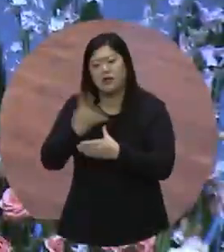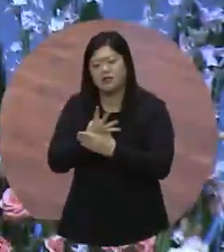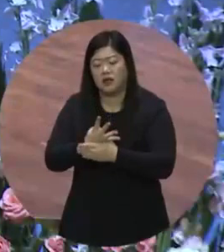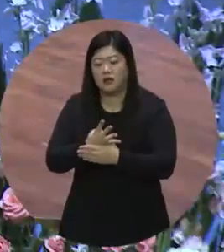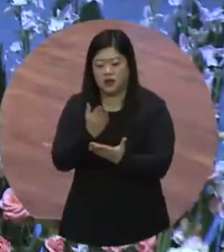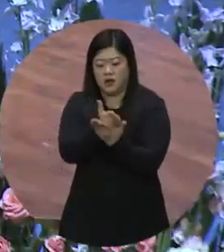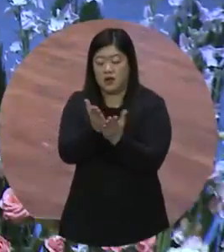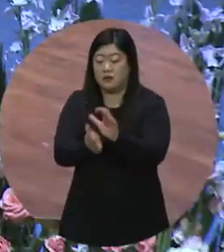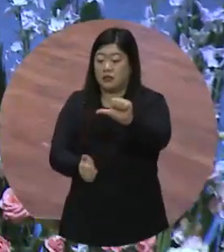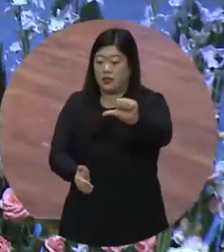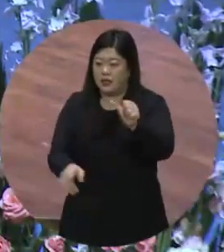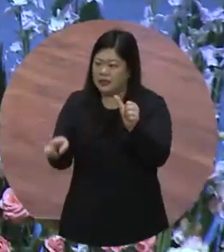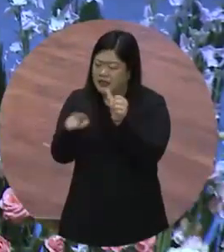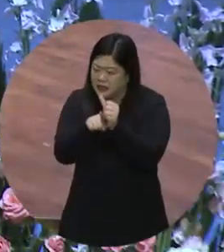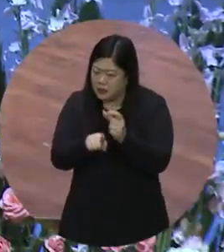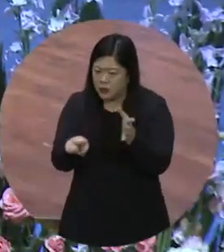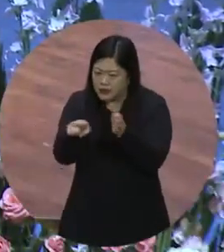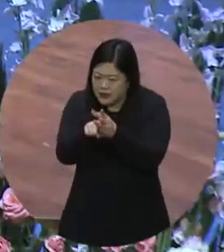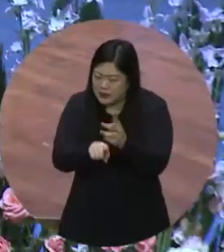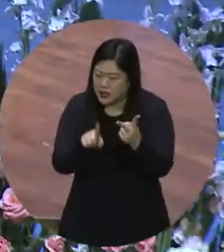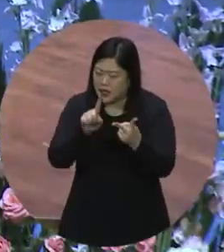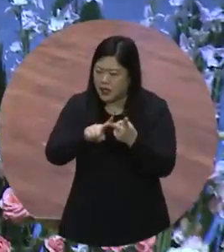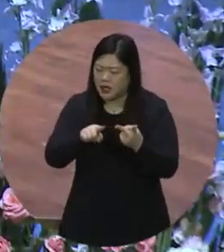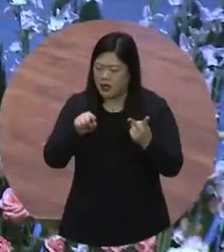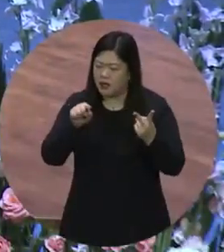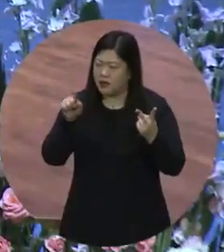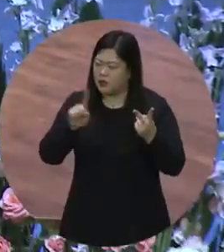다섯 가지. 신학 박사, 어?